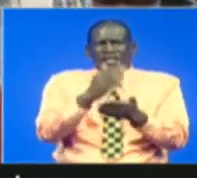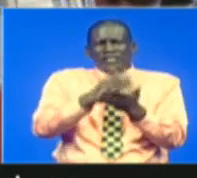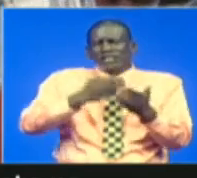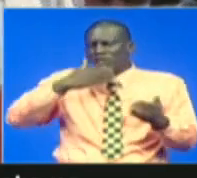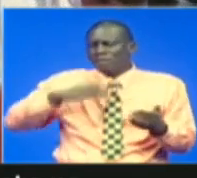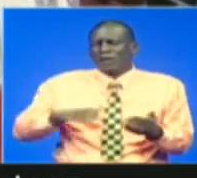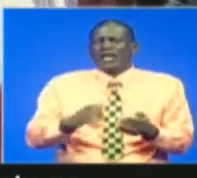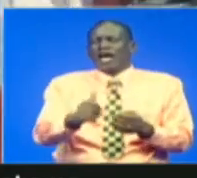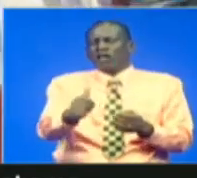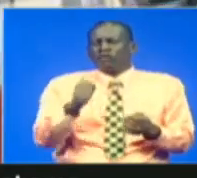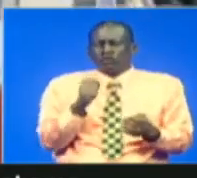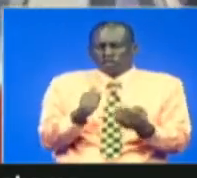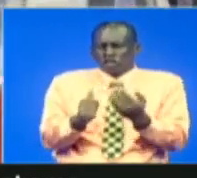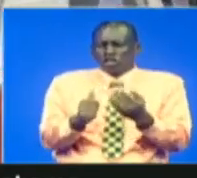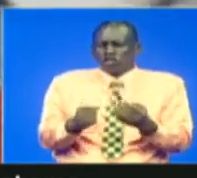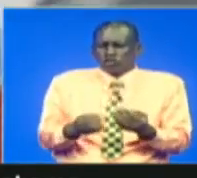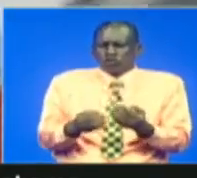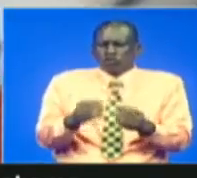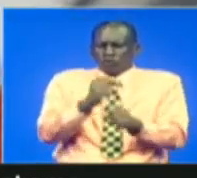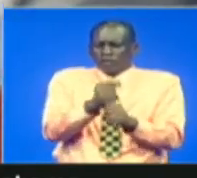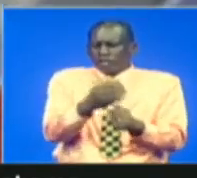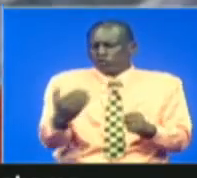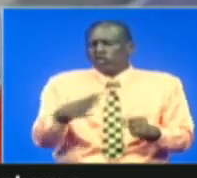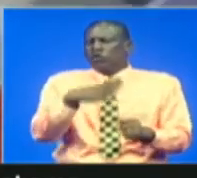Katika mtaa wa mabanda wa Kiambiu,